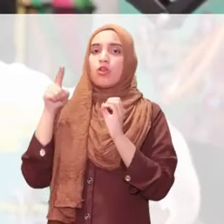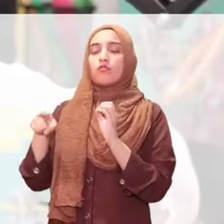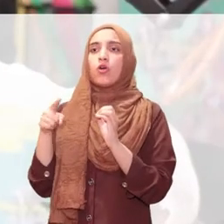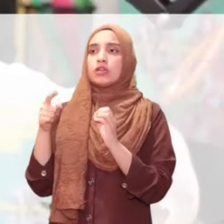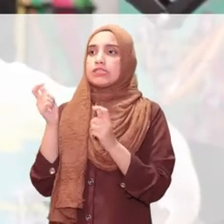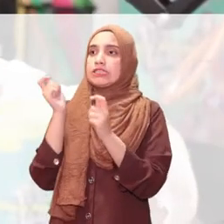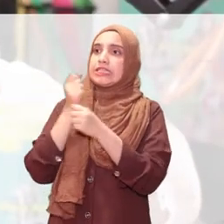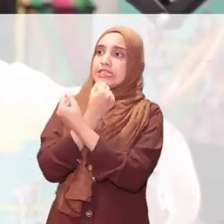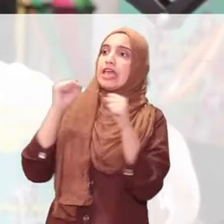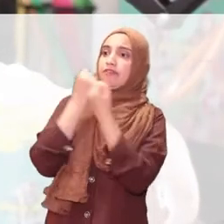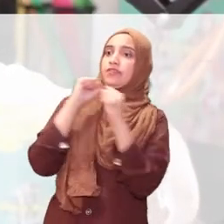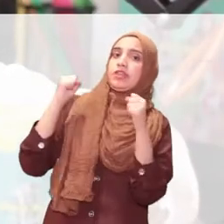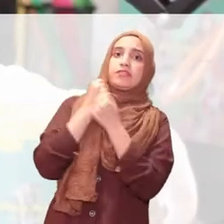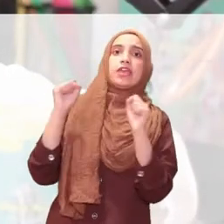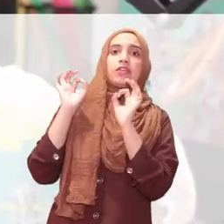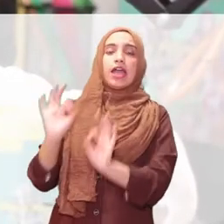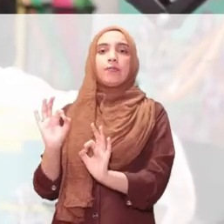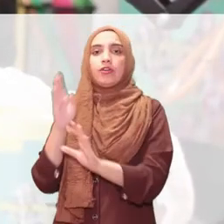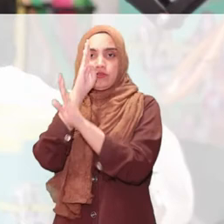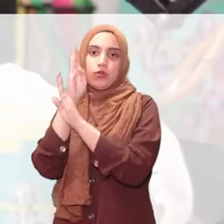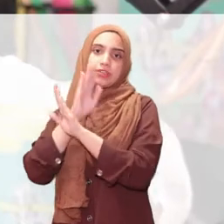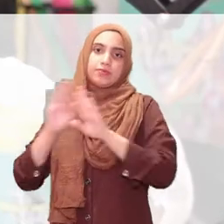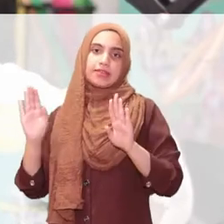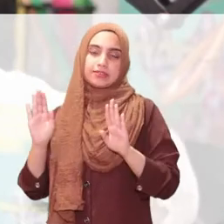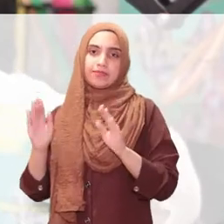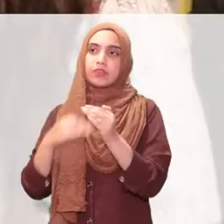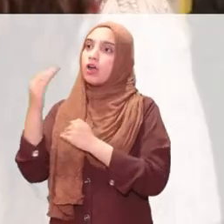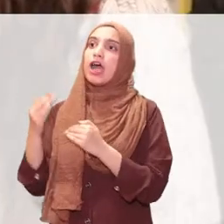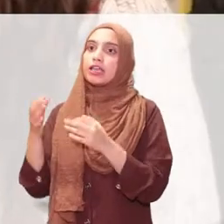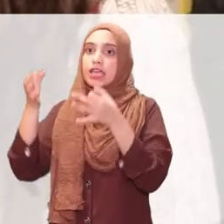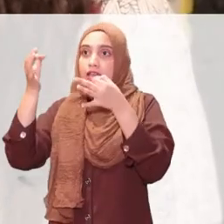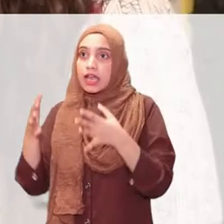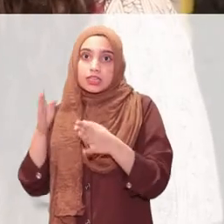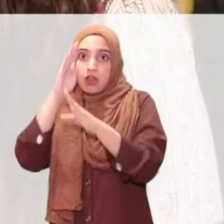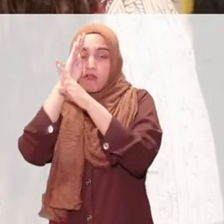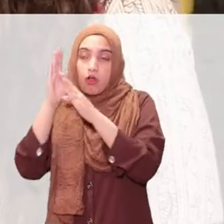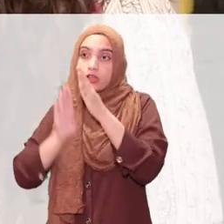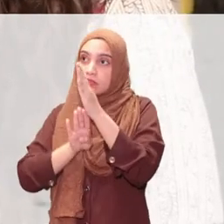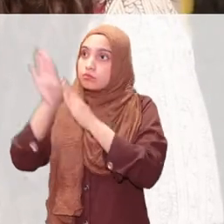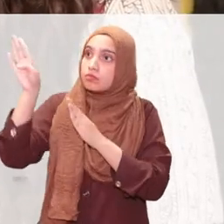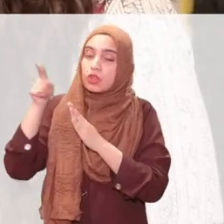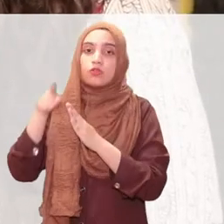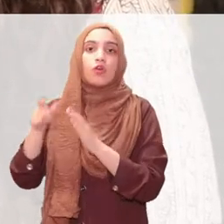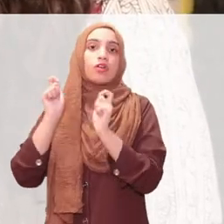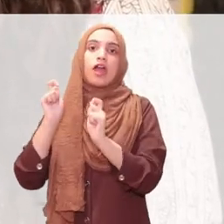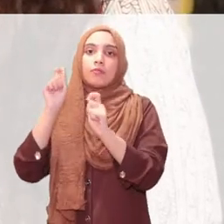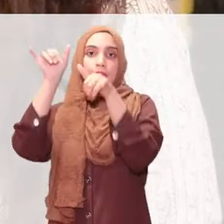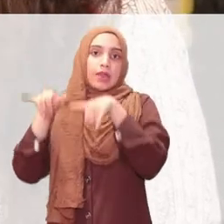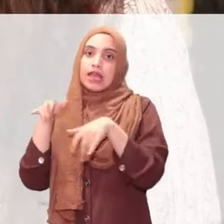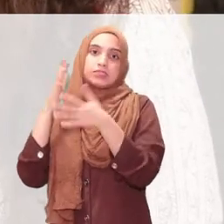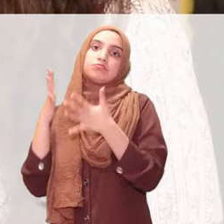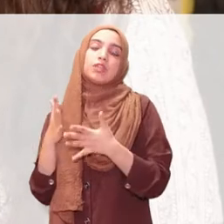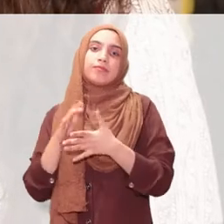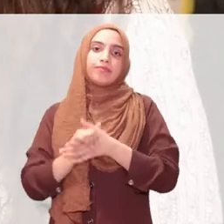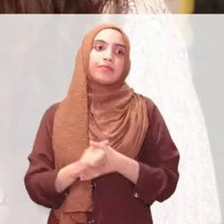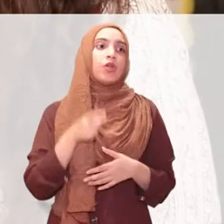लेते हैं अब हम कहते हैं आगे बढ़ेंगे न एडिंग ए वेरी इंर्पोटेंट सब्जेक्ट की अनुसार हैव समथिंग इज एनवायरनमेंट एनवायरमेंटली